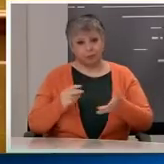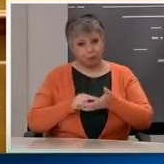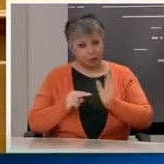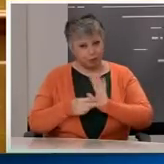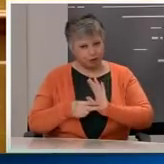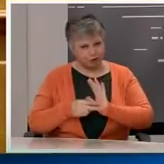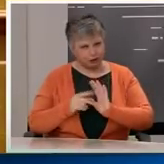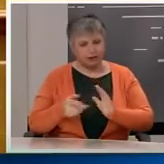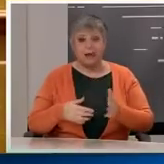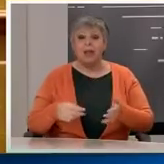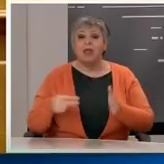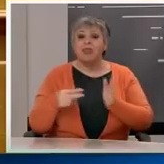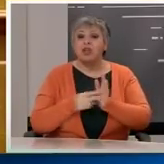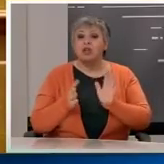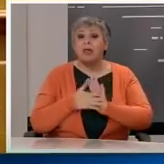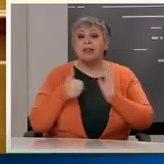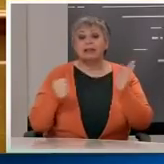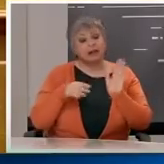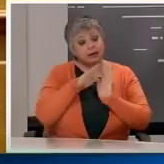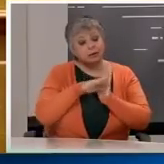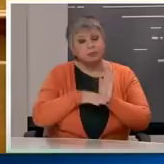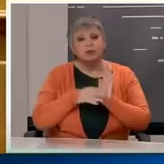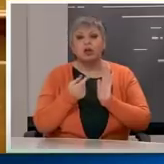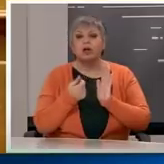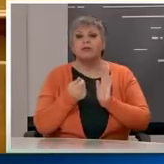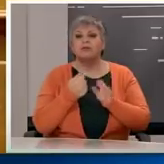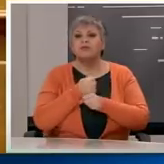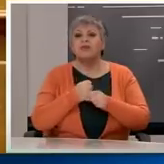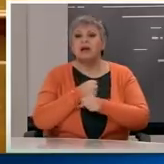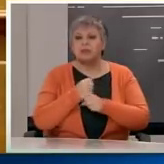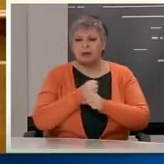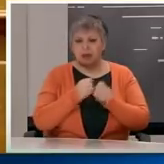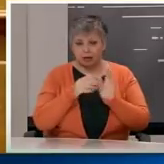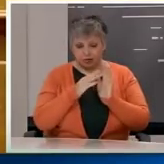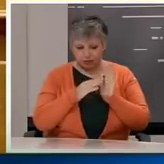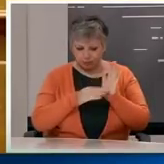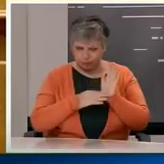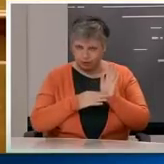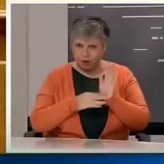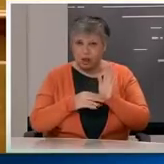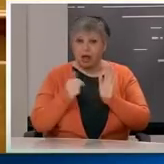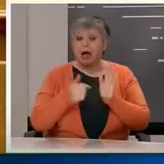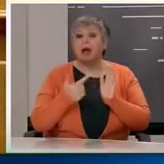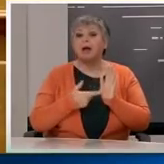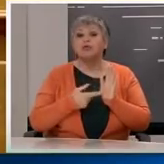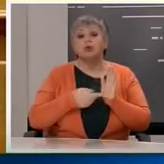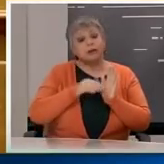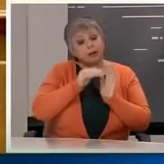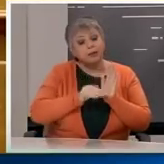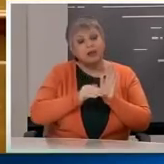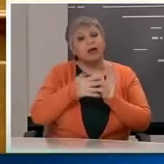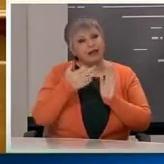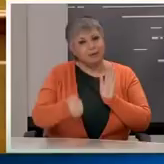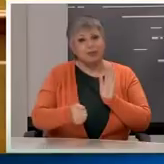δελτίο τιμών του 16 δεν υπήρξε η ενδεδειγμένη μείωση. Υπήρξε μείωση, αλλά δεν ήταν η